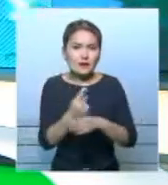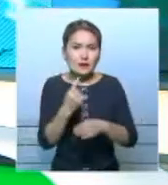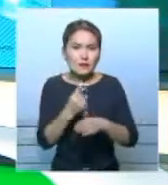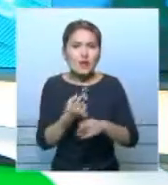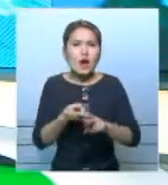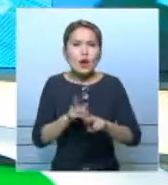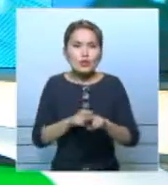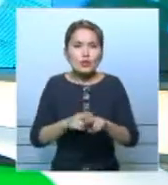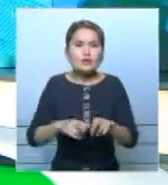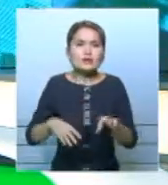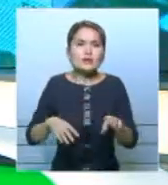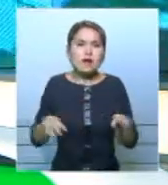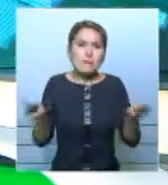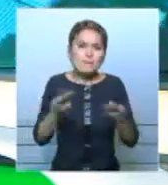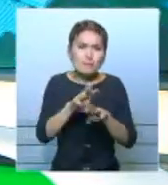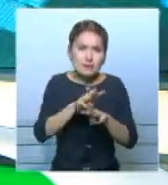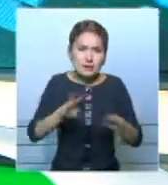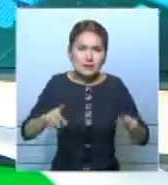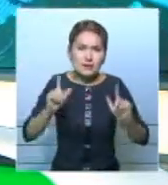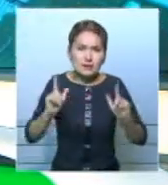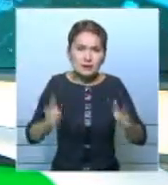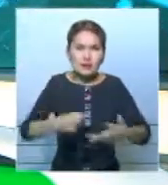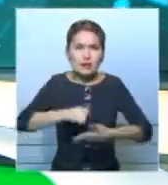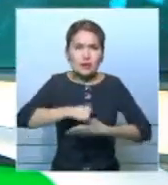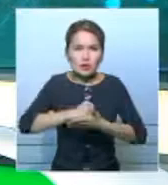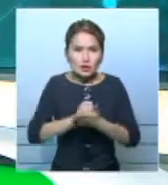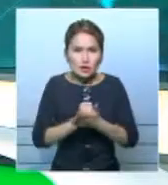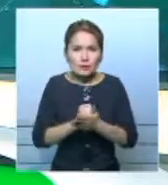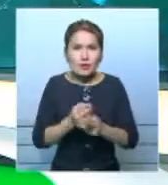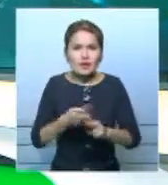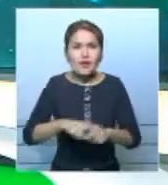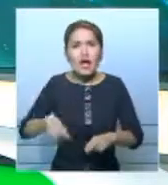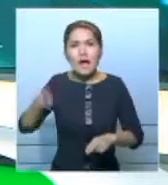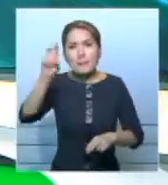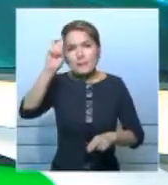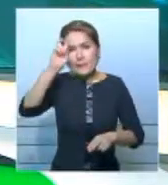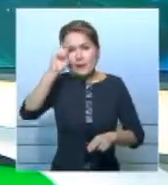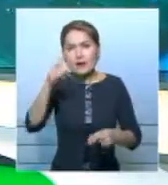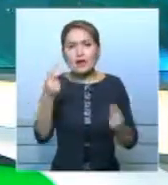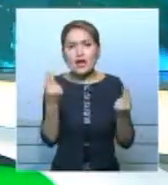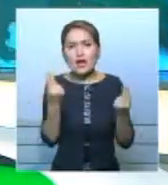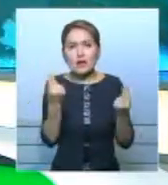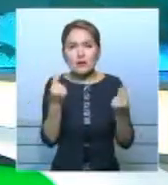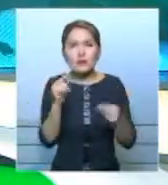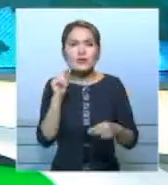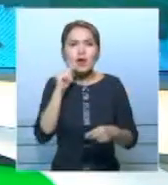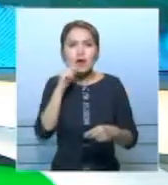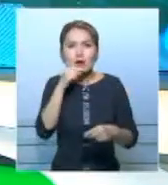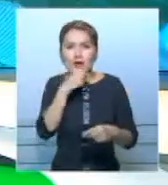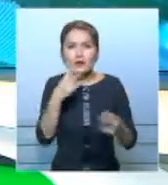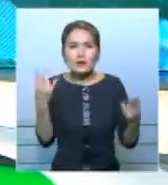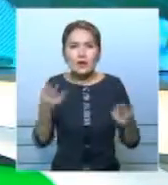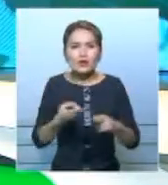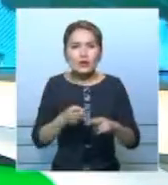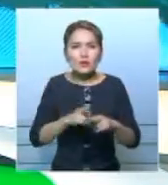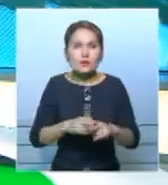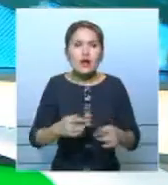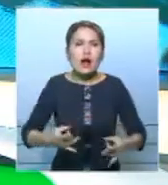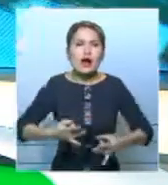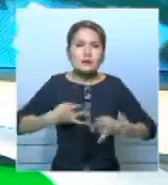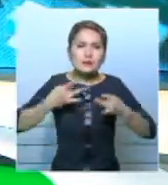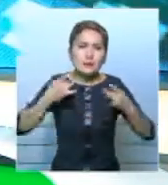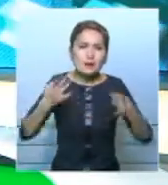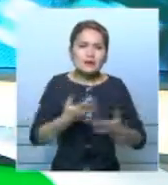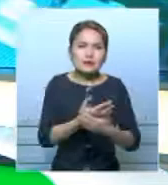жоба депутаттардың қарауында жатыр. Биліктің бұндай қадамға баруына соңғы кезде мемлекеттік қызметкерлер жасаған салтанатты шаралар